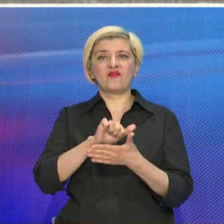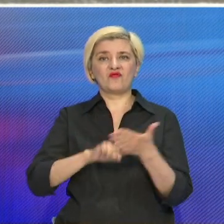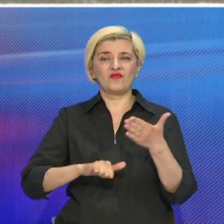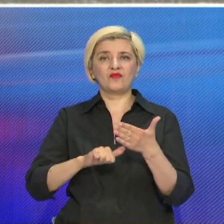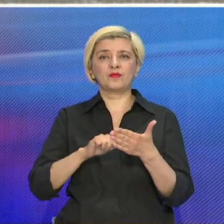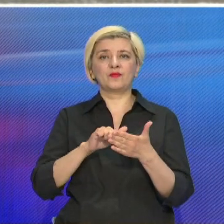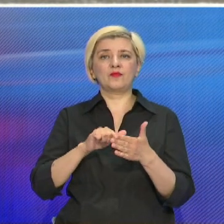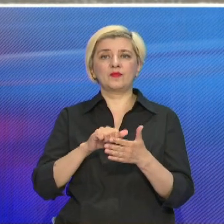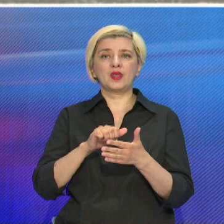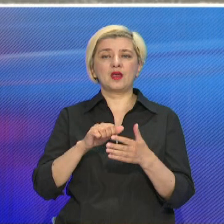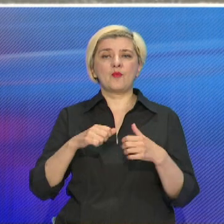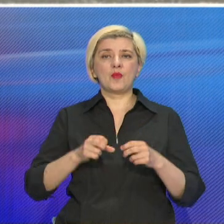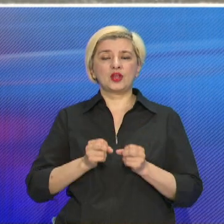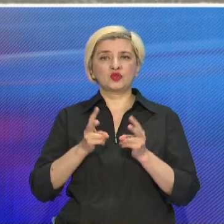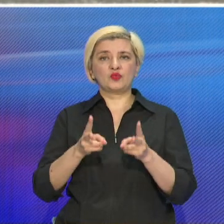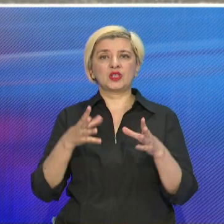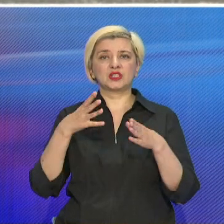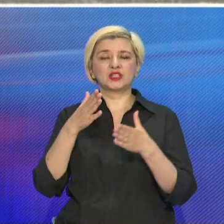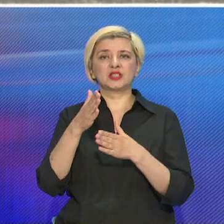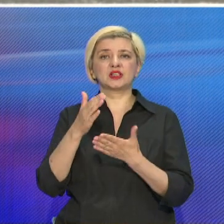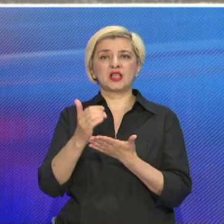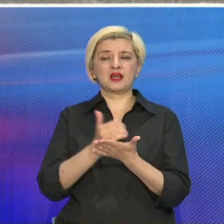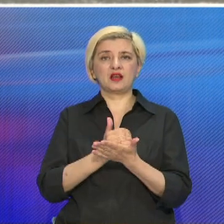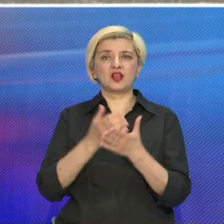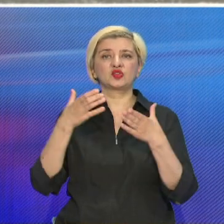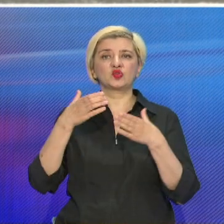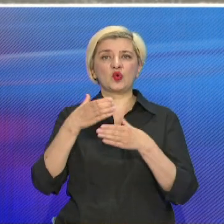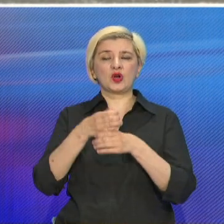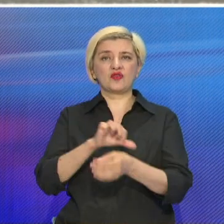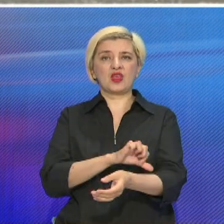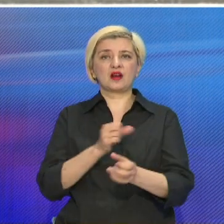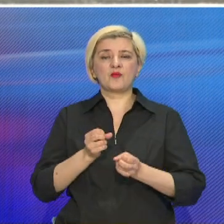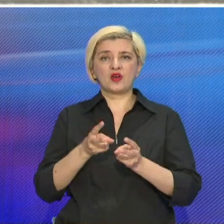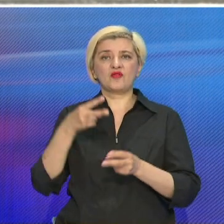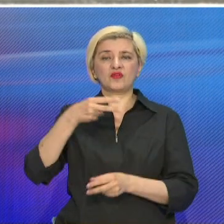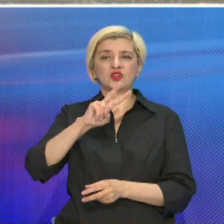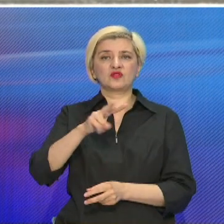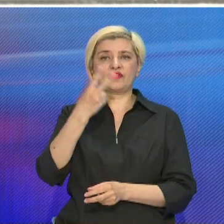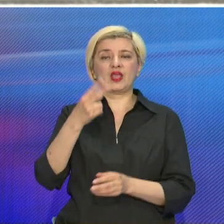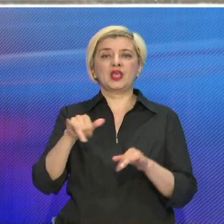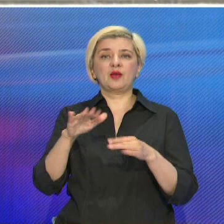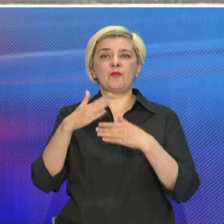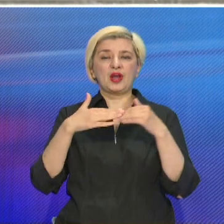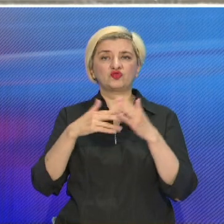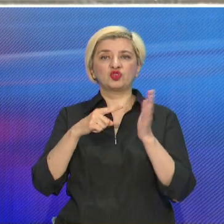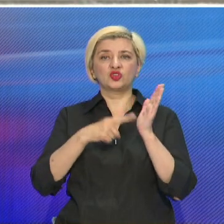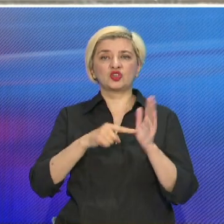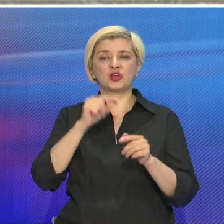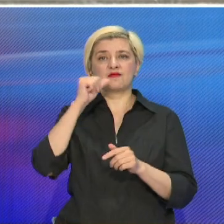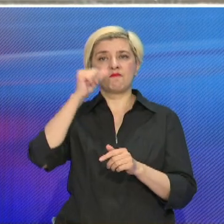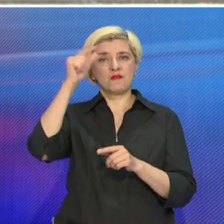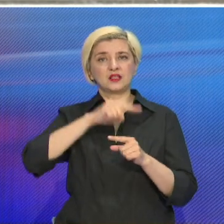сокращения наркопреступлений как в 2022 году, так и практически уже за 6 месяцев 2023